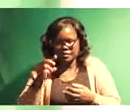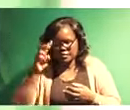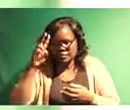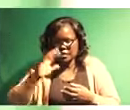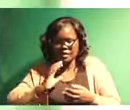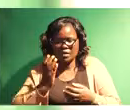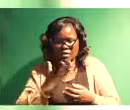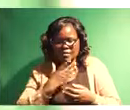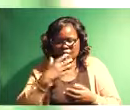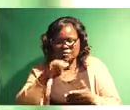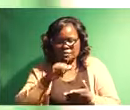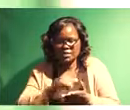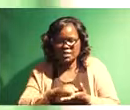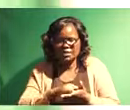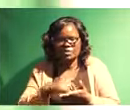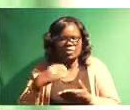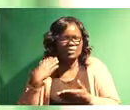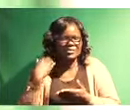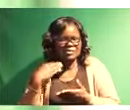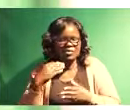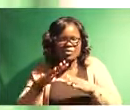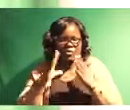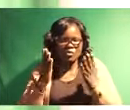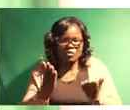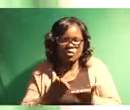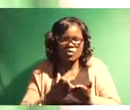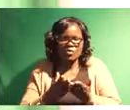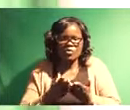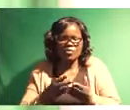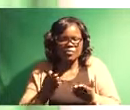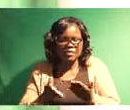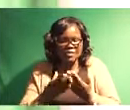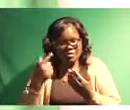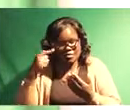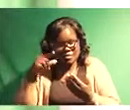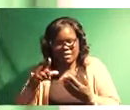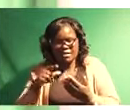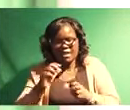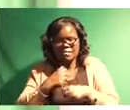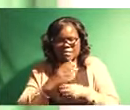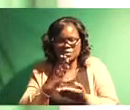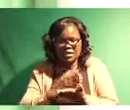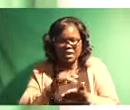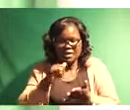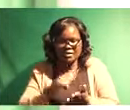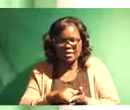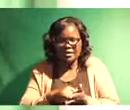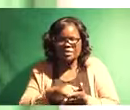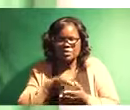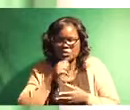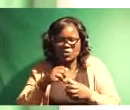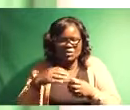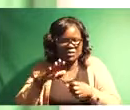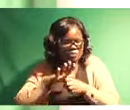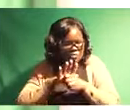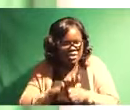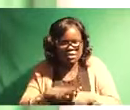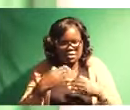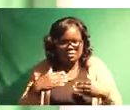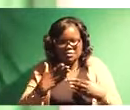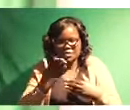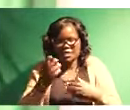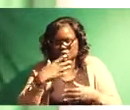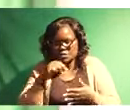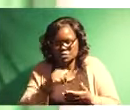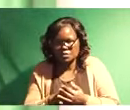wetu ili wakora wote tuweze kuwashughulikia na kuhakikisha kwamba wasiangaishe wananchi. Kwa